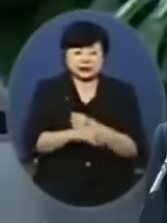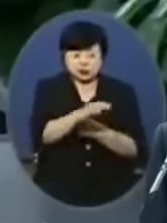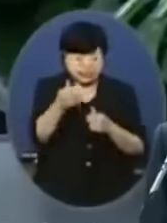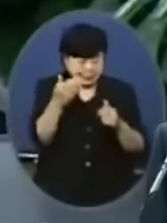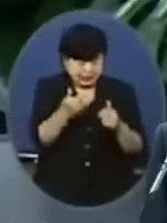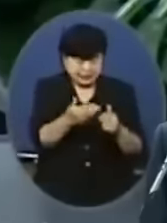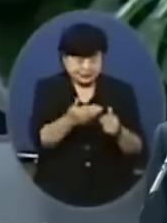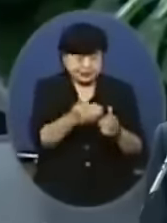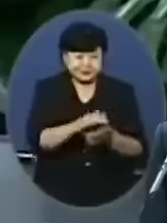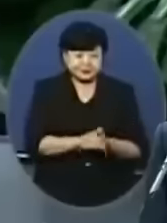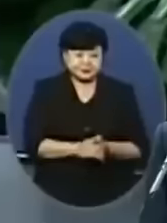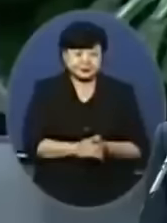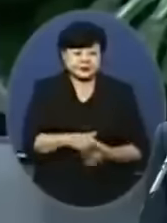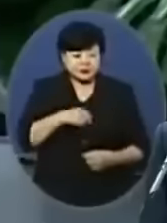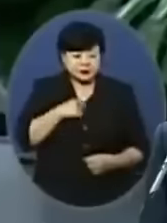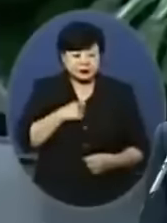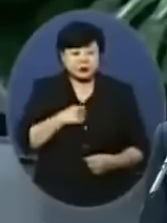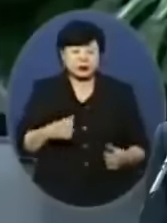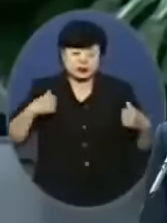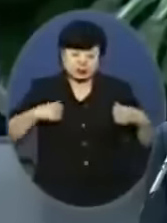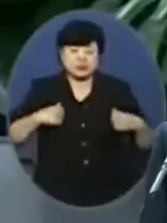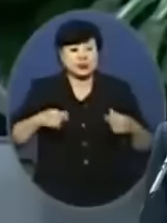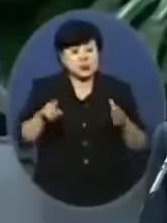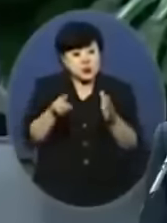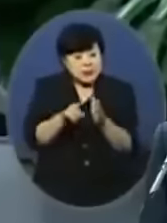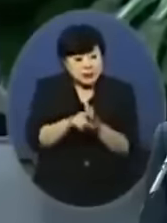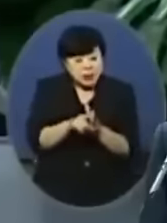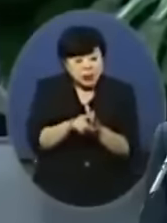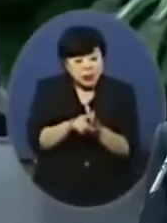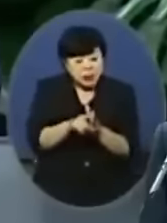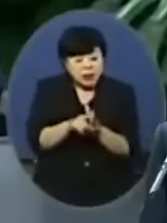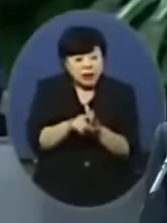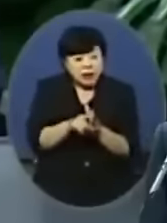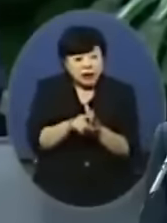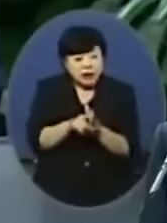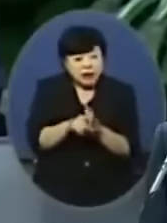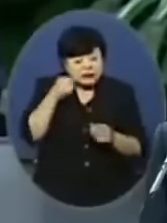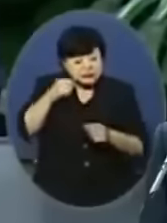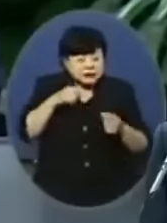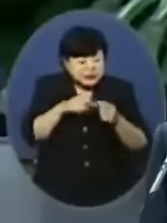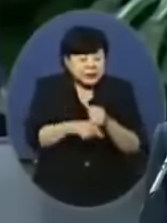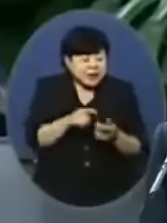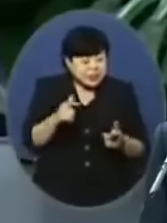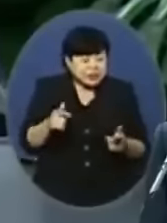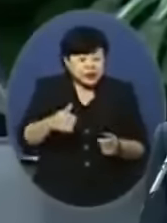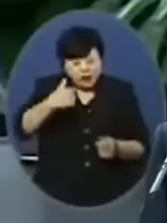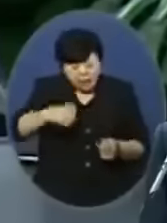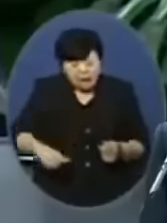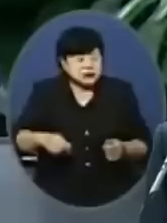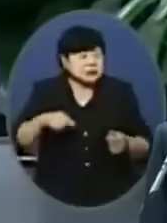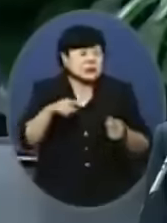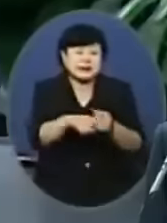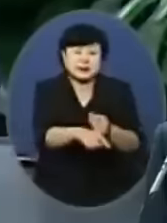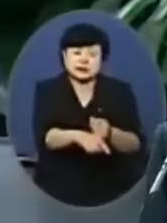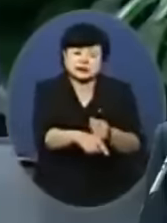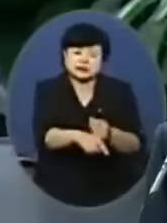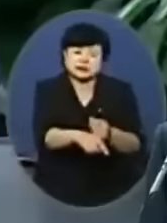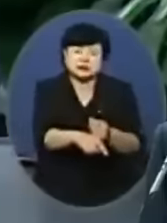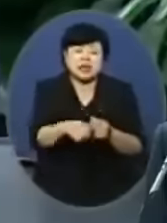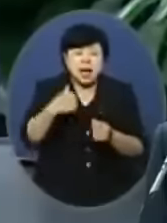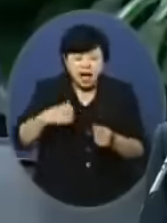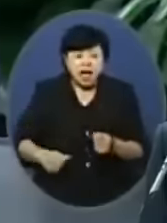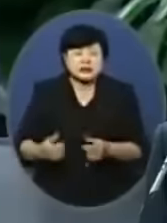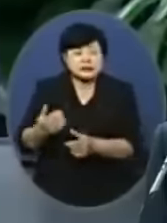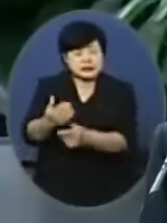우리에게 의의 옷을 입히기 위해서 이번에는 짐승을 잡은 것이 아니라 아들을 잡았습니다. 그